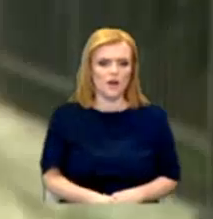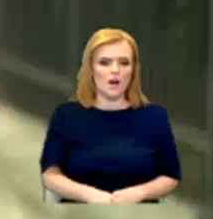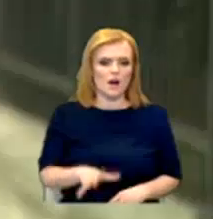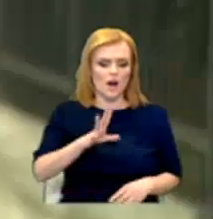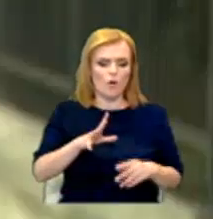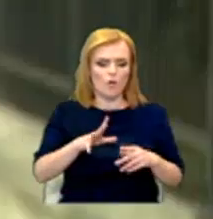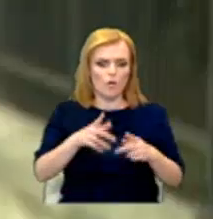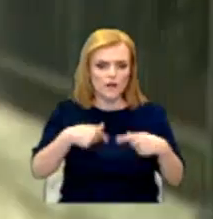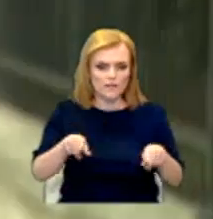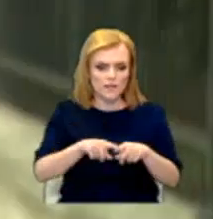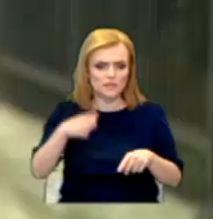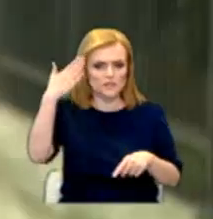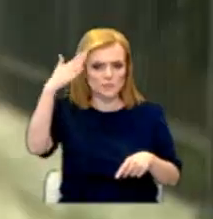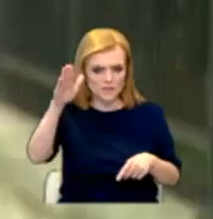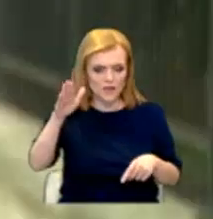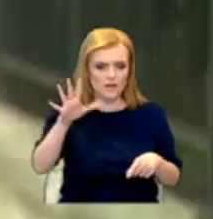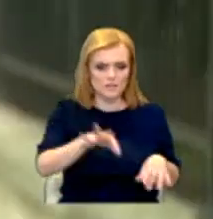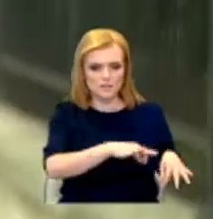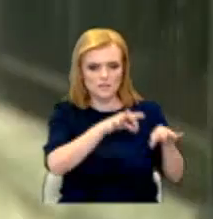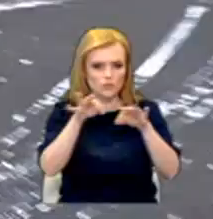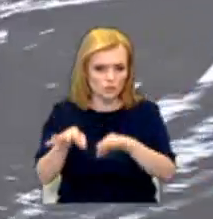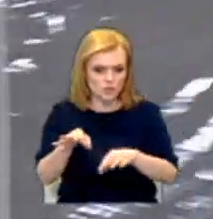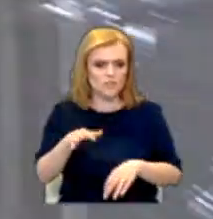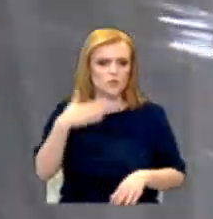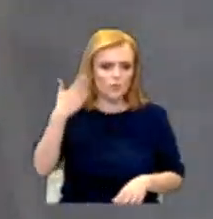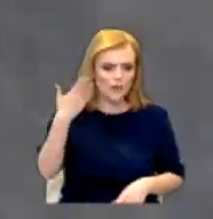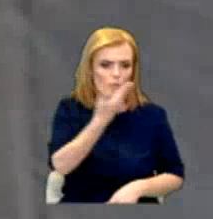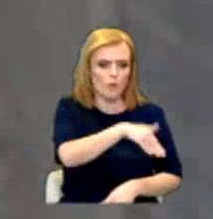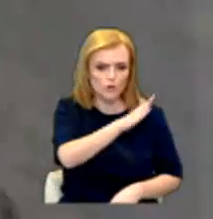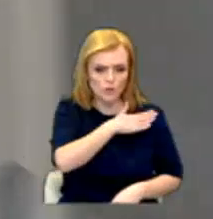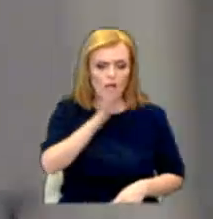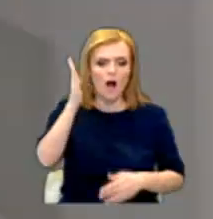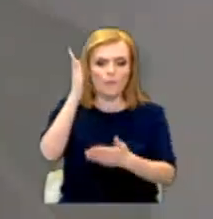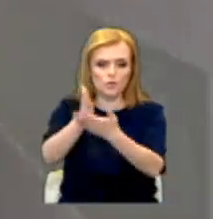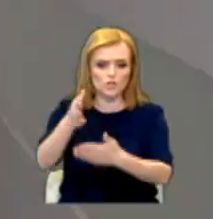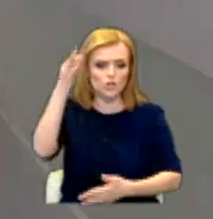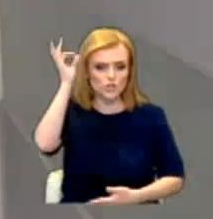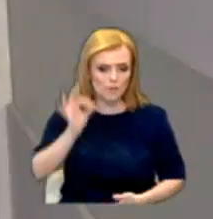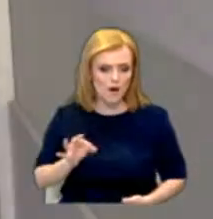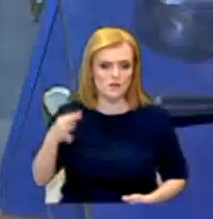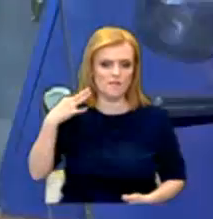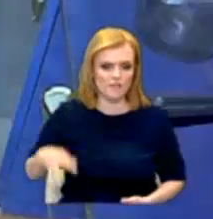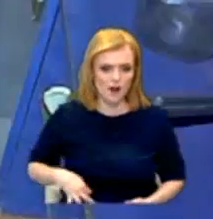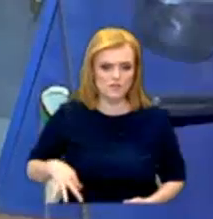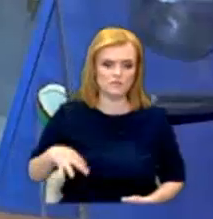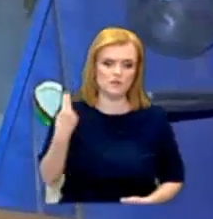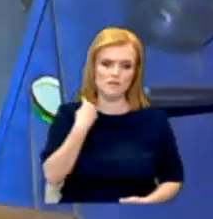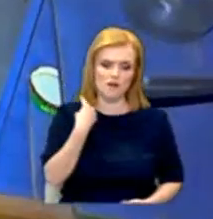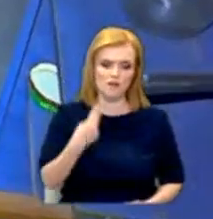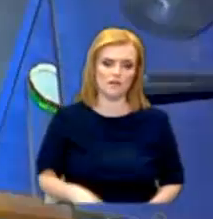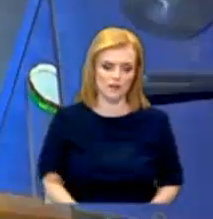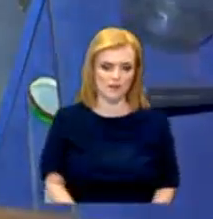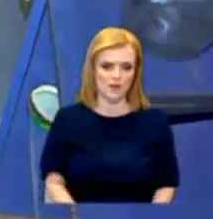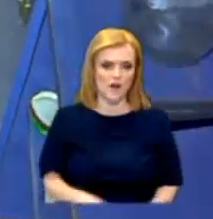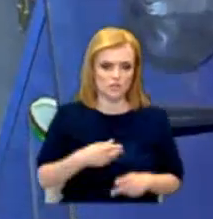cudzoziemców, głównie narodowości wietnamskiej, z Rumunii poprzez Polskę, a następnie dalej już do krajów docelowych. Mamy tu na myśli